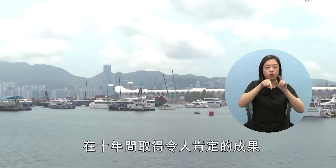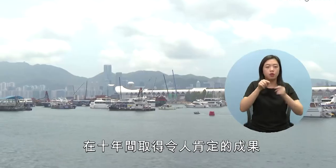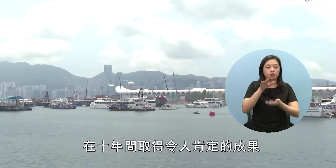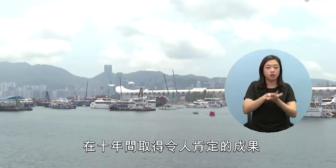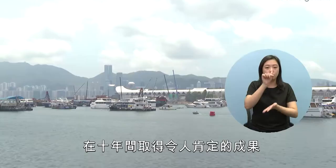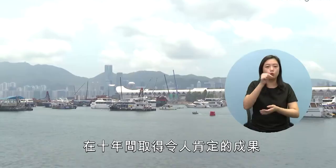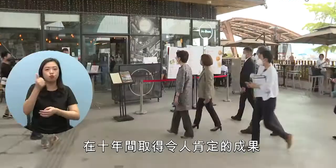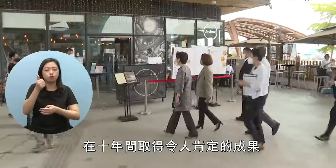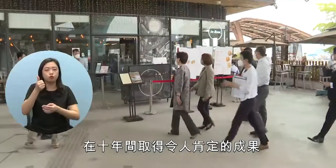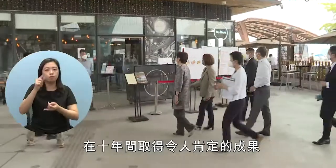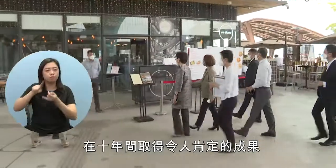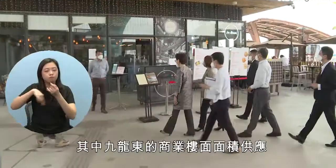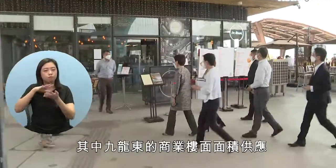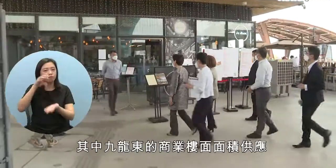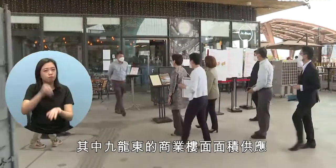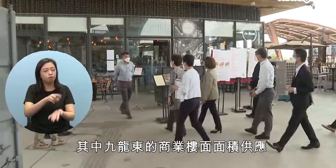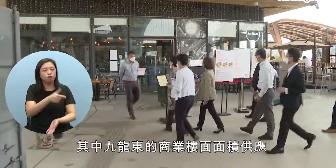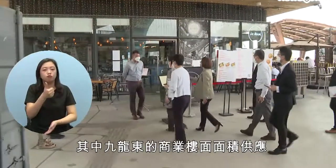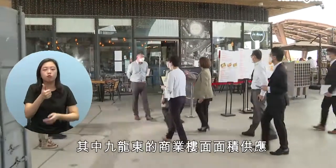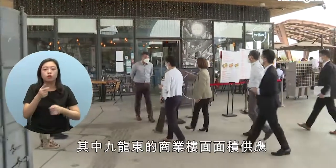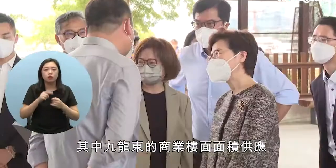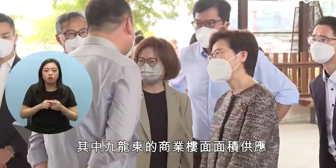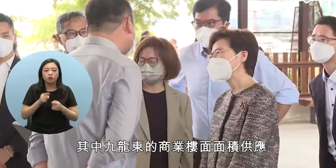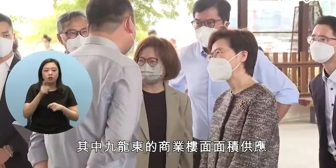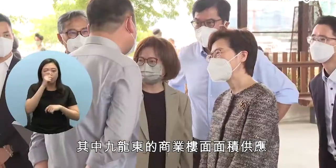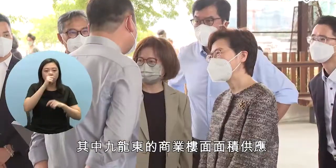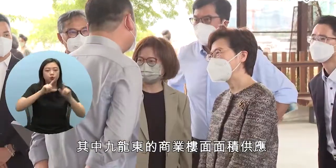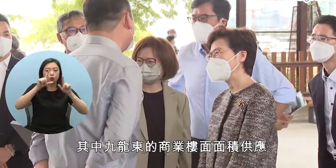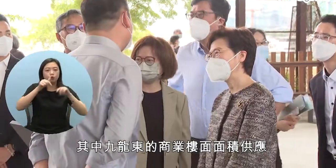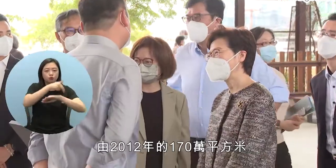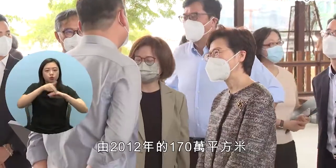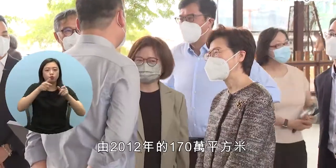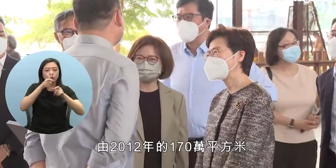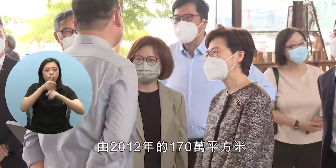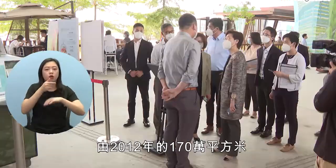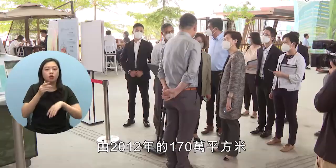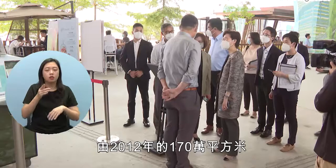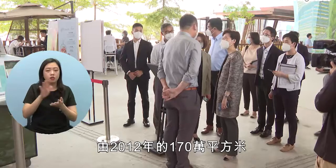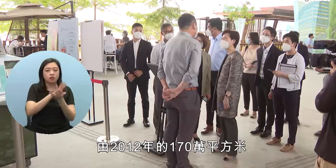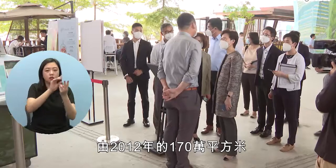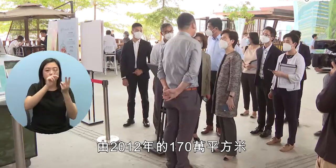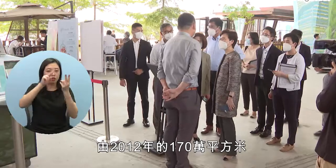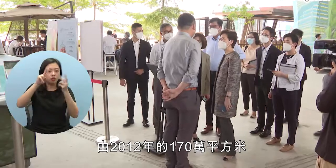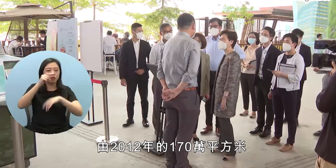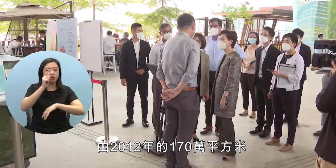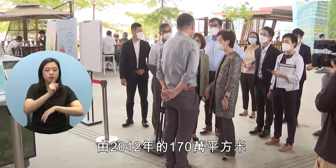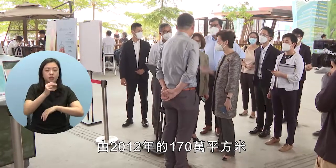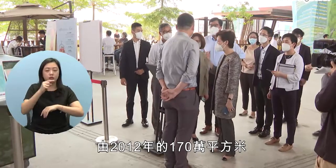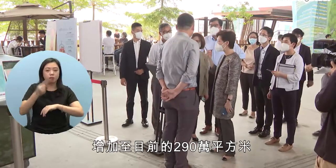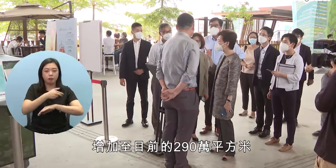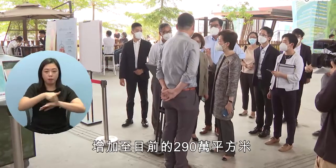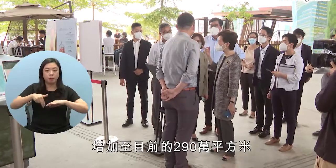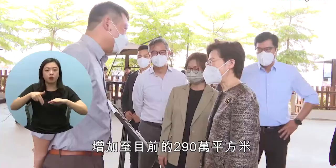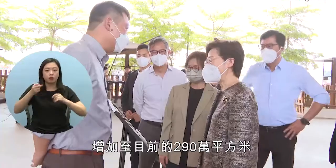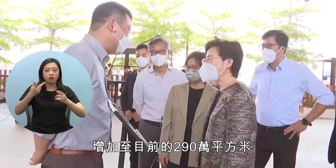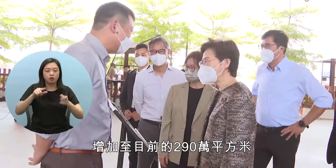取得令人肯定的成果。其中九龍東的商業樓面面積供應由2012年的170萬平方米